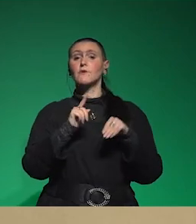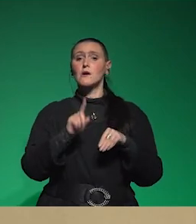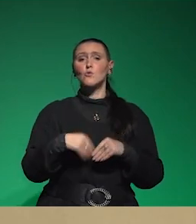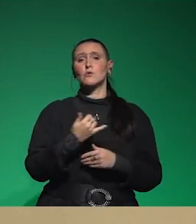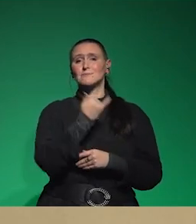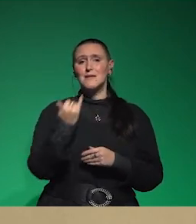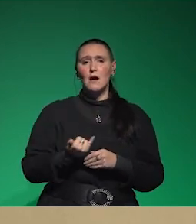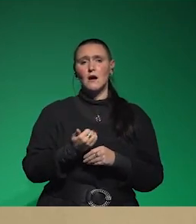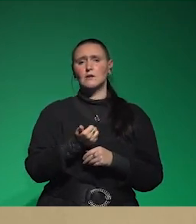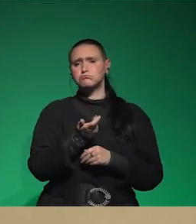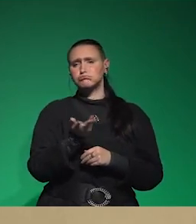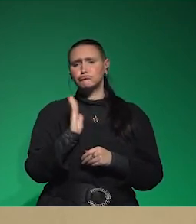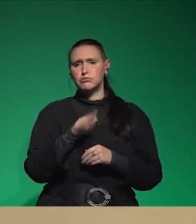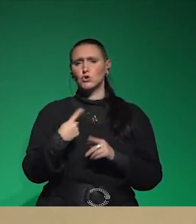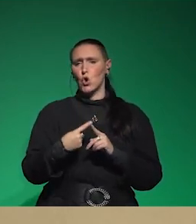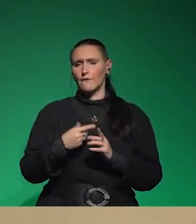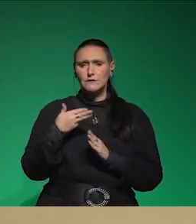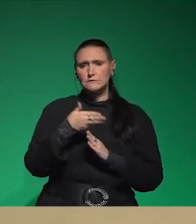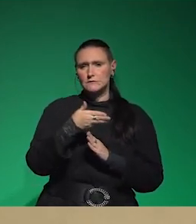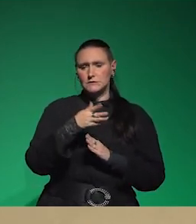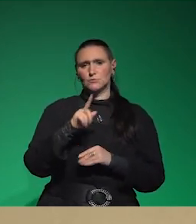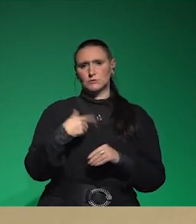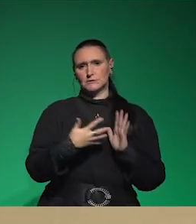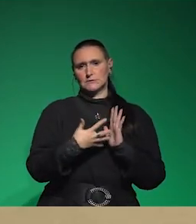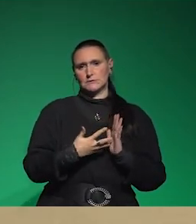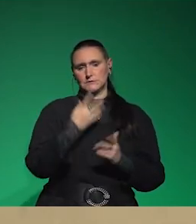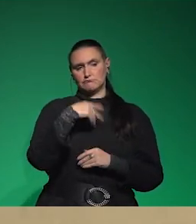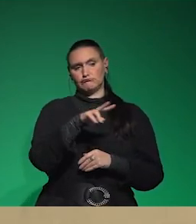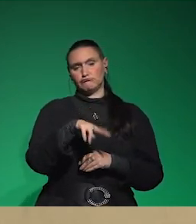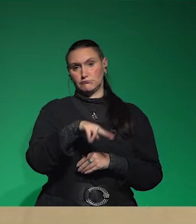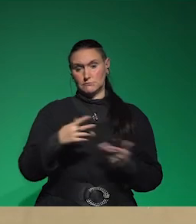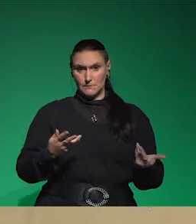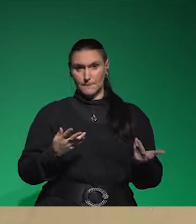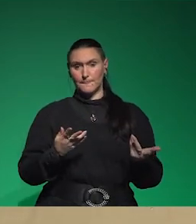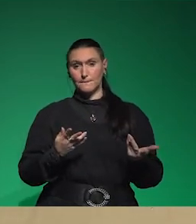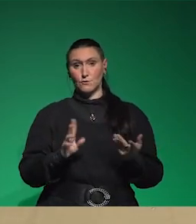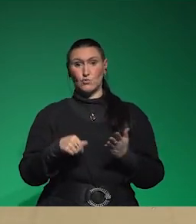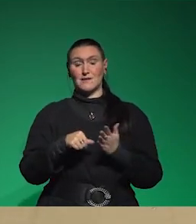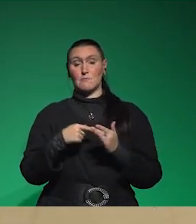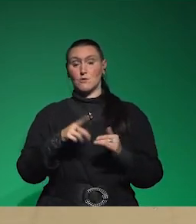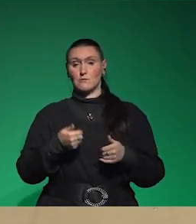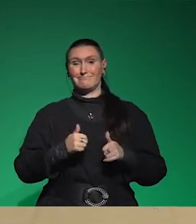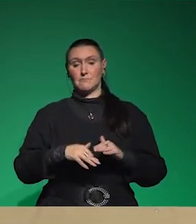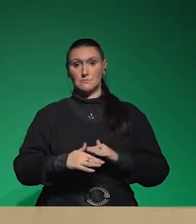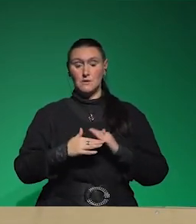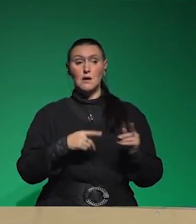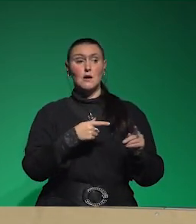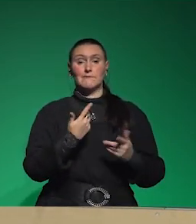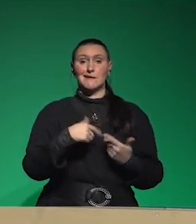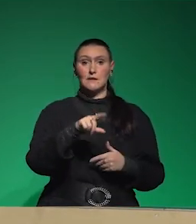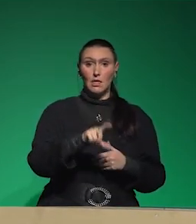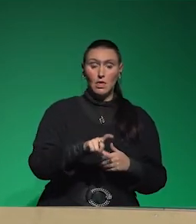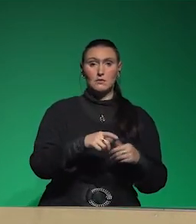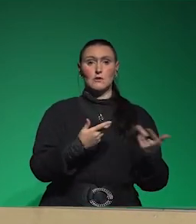andere Pflanzen, die dort wachsen und vielleicht schädlich sind für die Setzlinge. Dann haben wir vielleicht große und